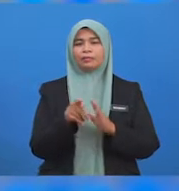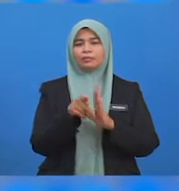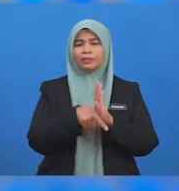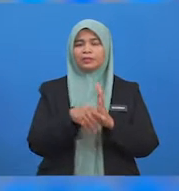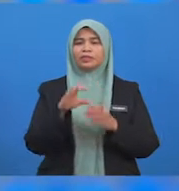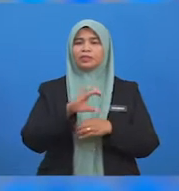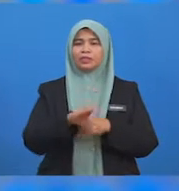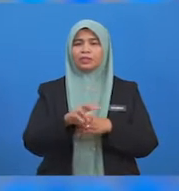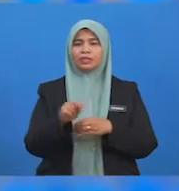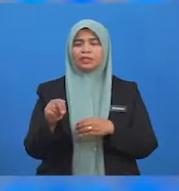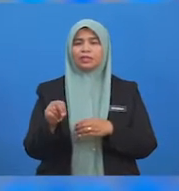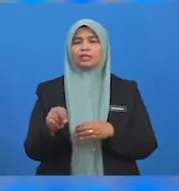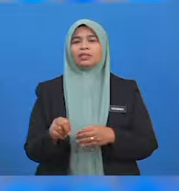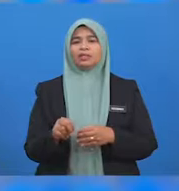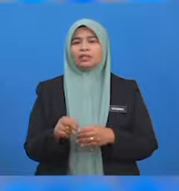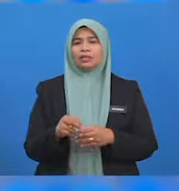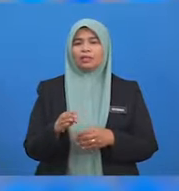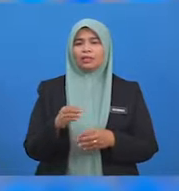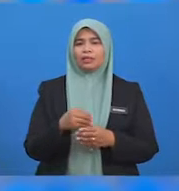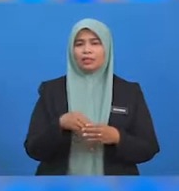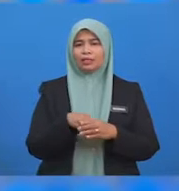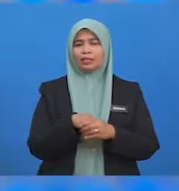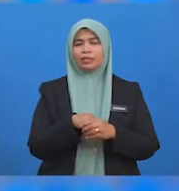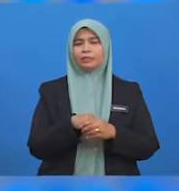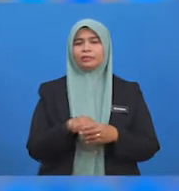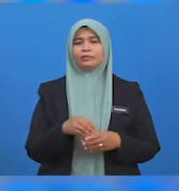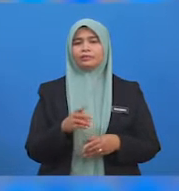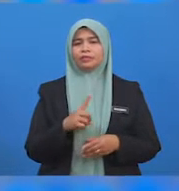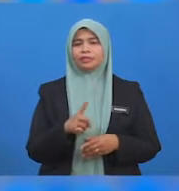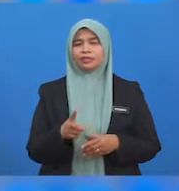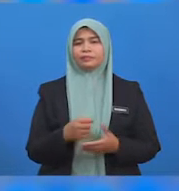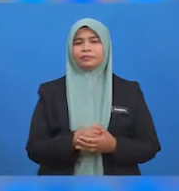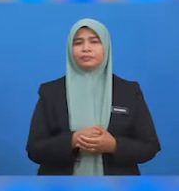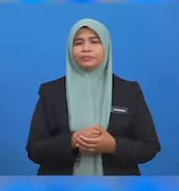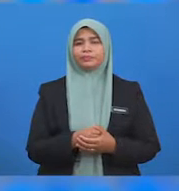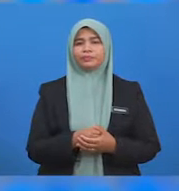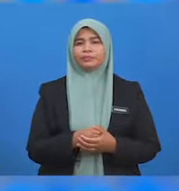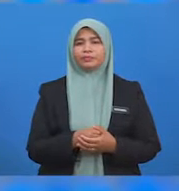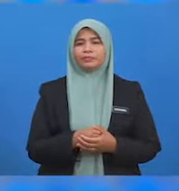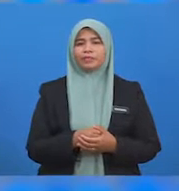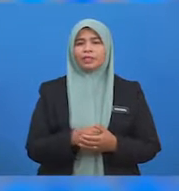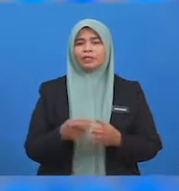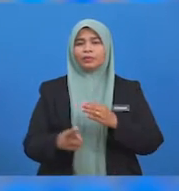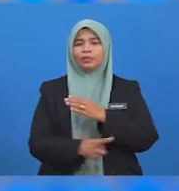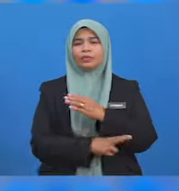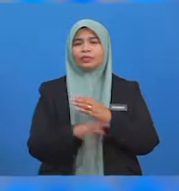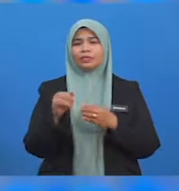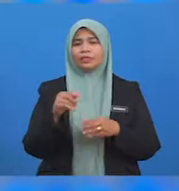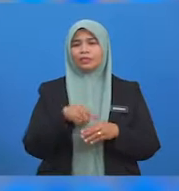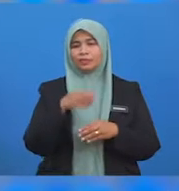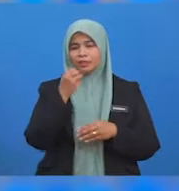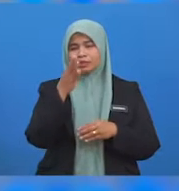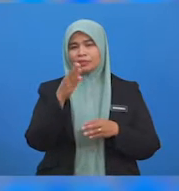yang dinyatakan dalam syariat agar manusia takut untuk melakukan jenayah tersebut.